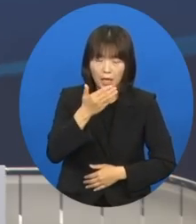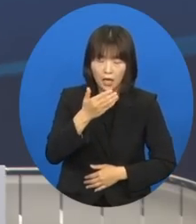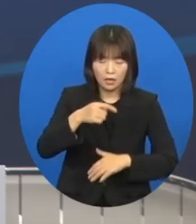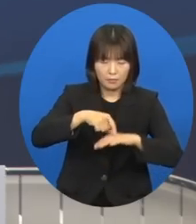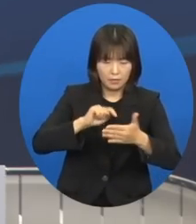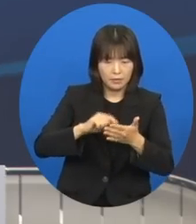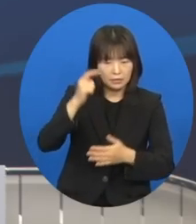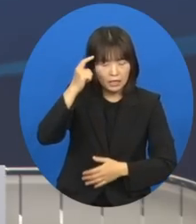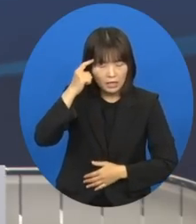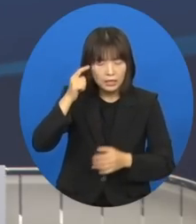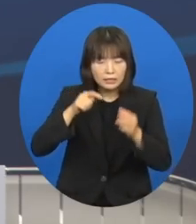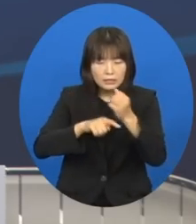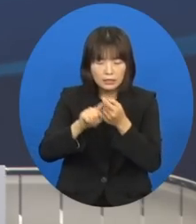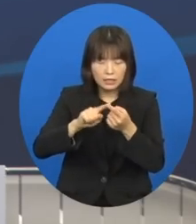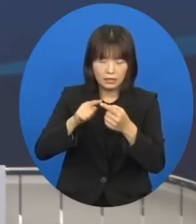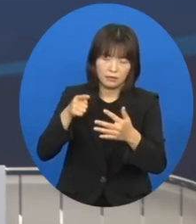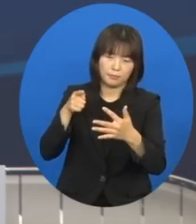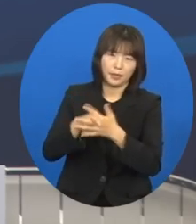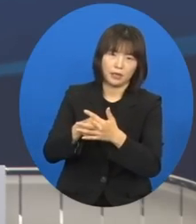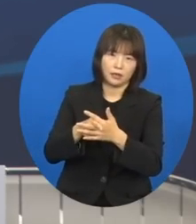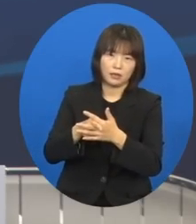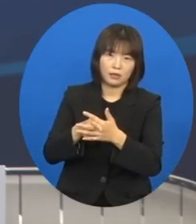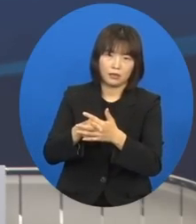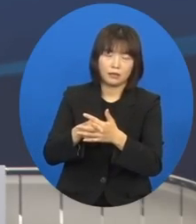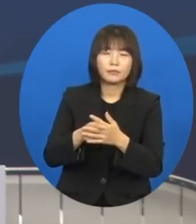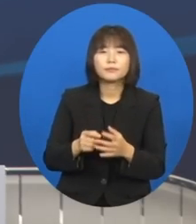뜻을 감찰하신다고 하셨어요.